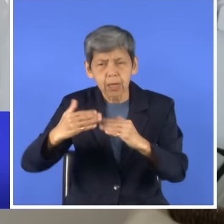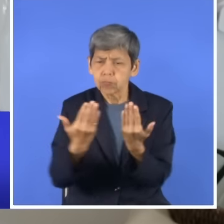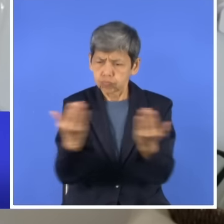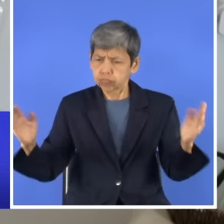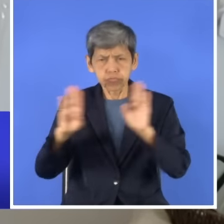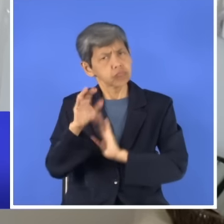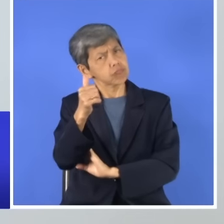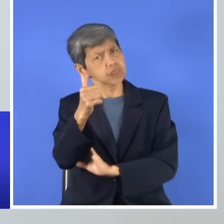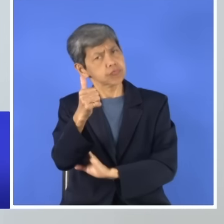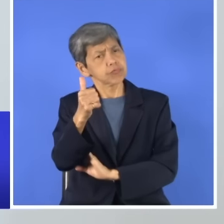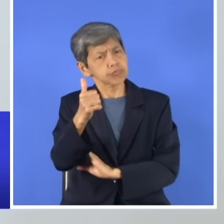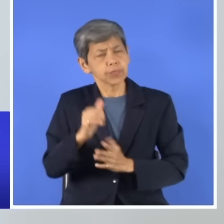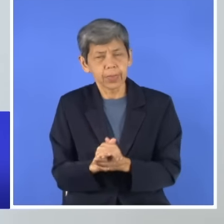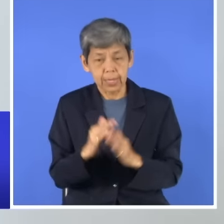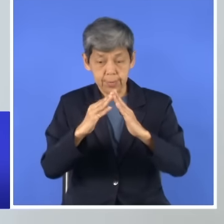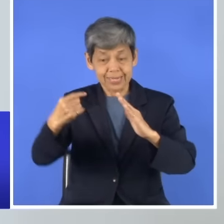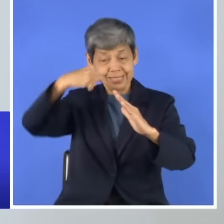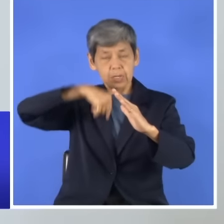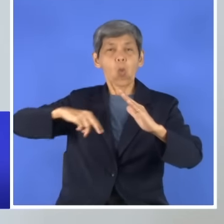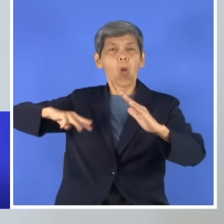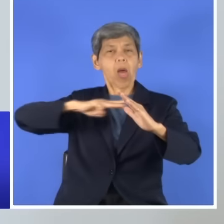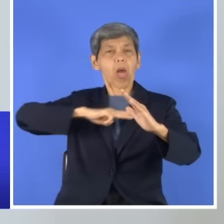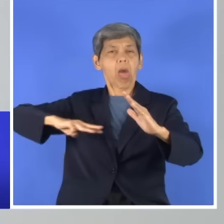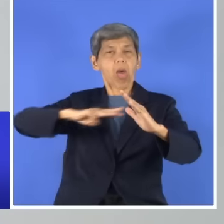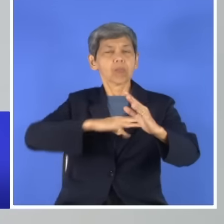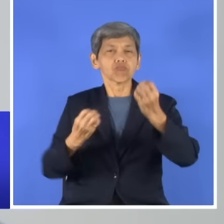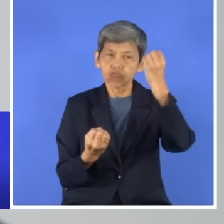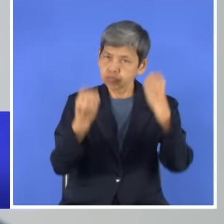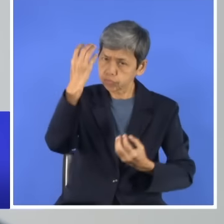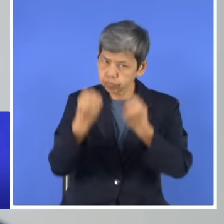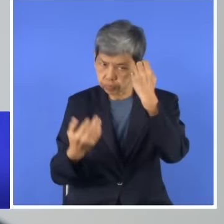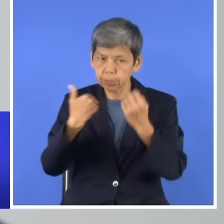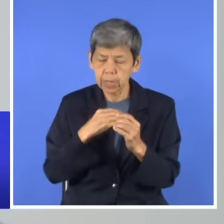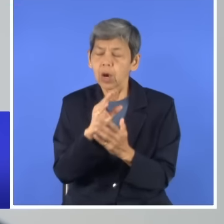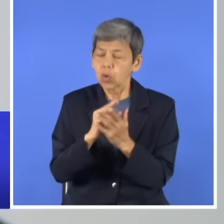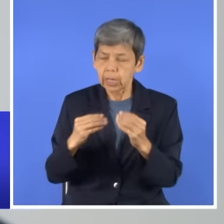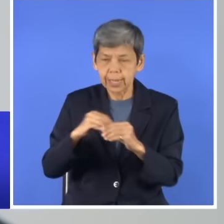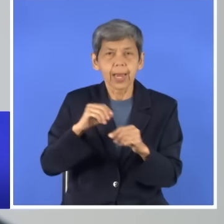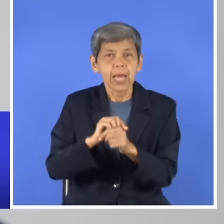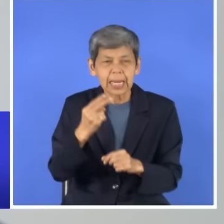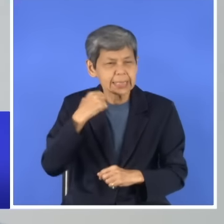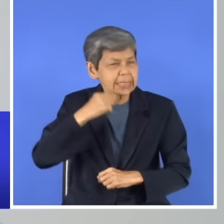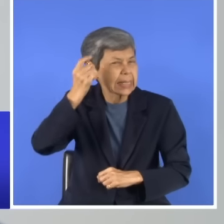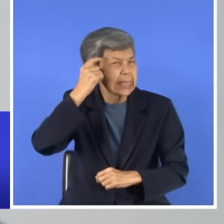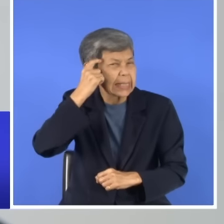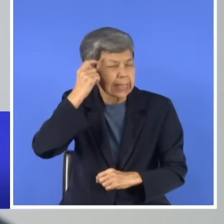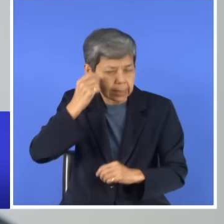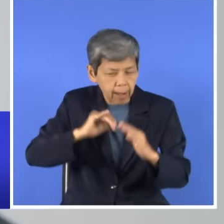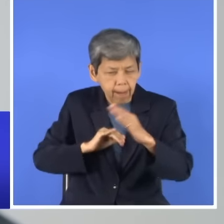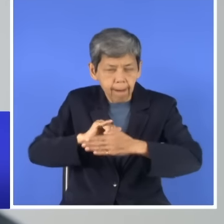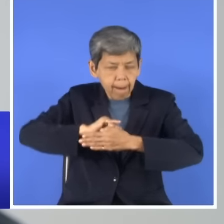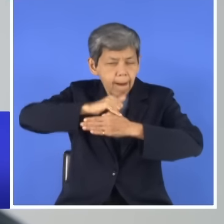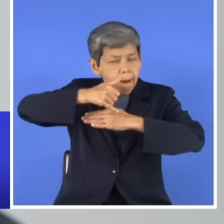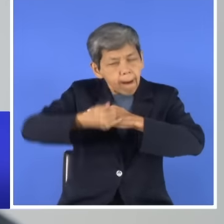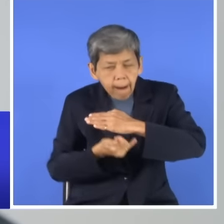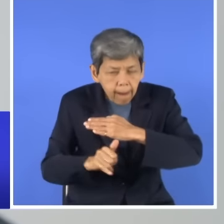ดีด้านหลังเป็นพื้นที่ว่างเปล่ามีต้นไม้แล้วก็ต้นกล้วยขึ้นติดกับกำแพงก็คาดว่าน่าจะเป็นช่องทางที่คนร้ายเนี่ยปี